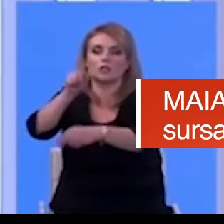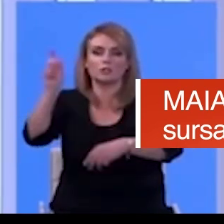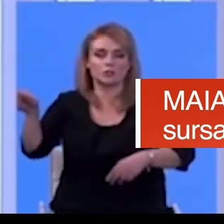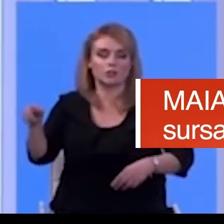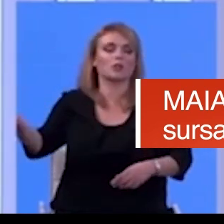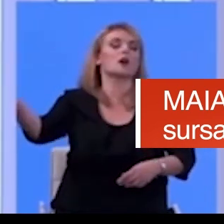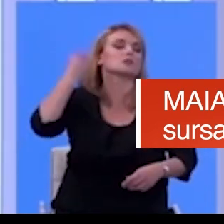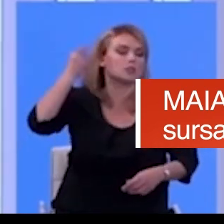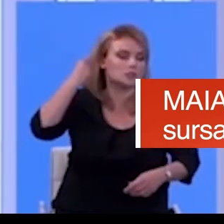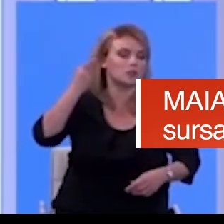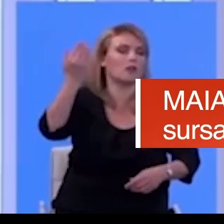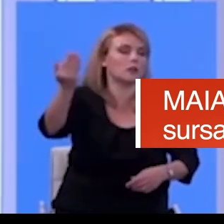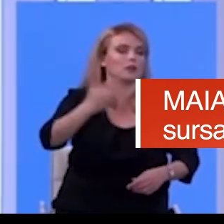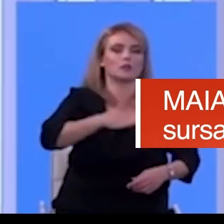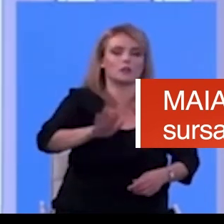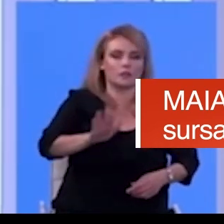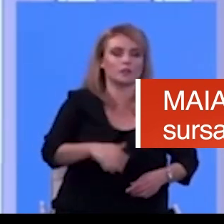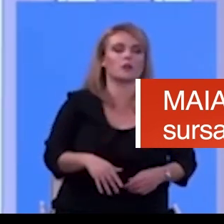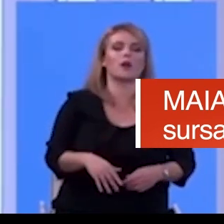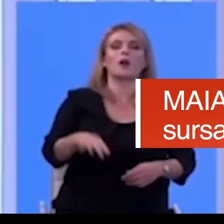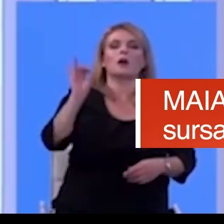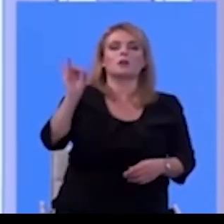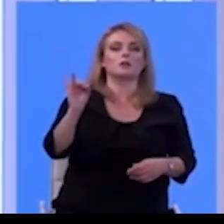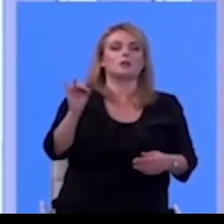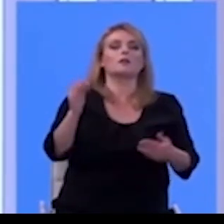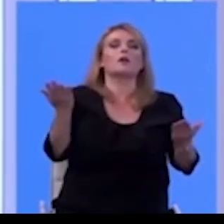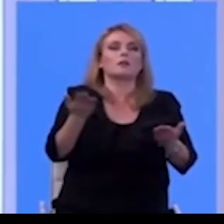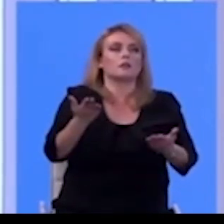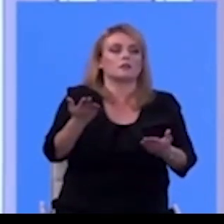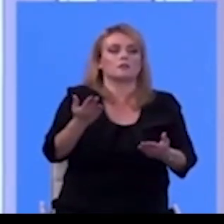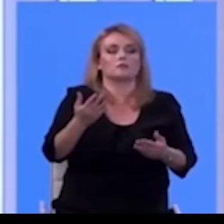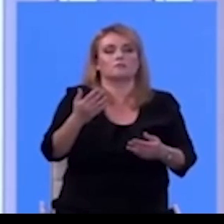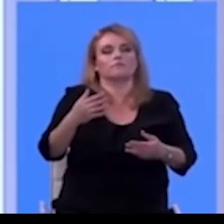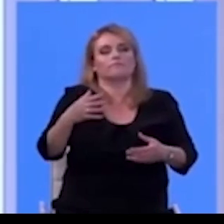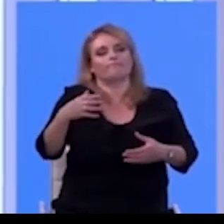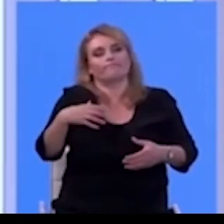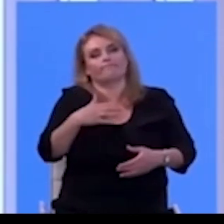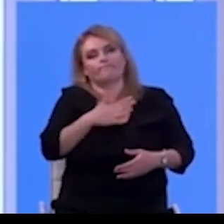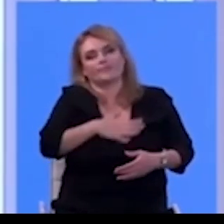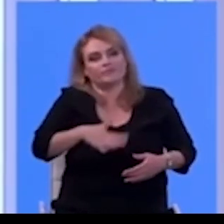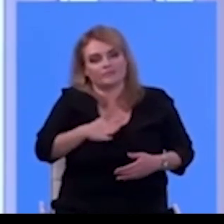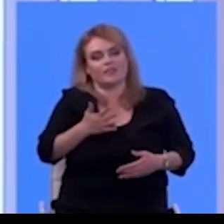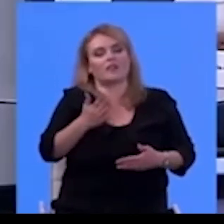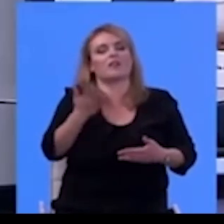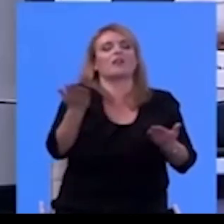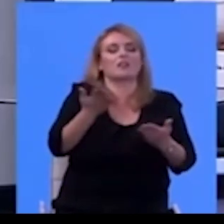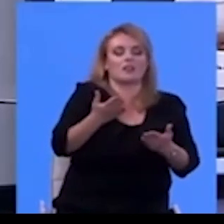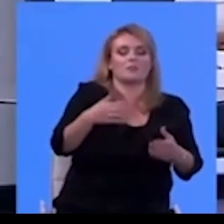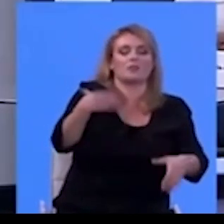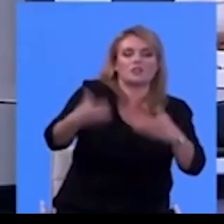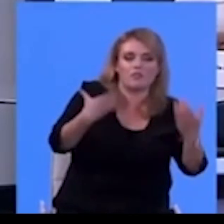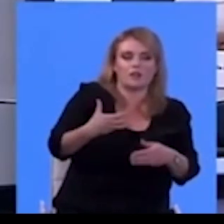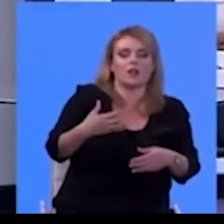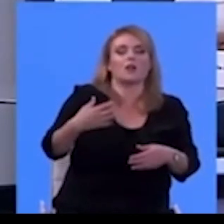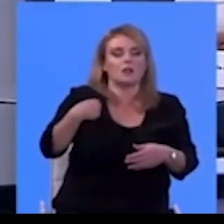special pe ce domenii oamenii se așteaptă la lucruri făcute mai bine. Finalul